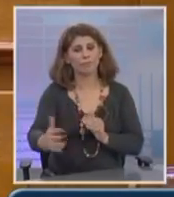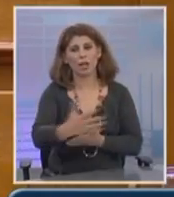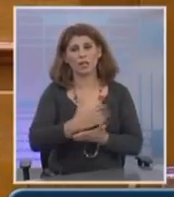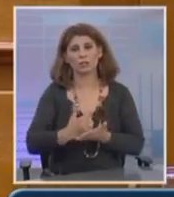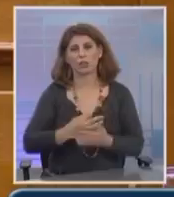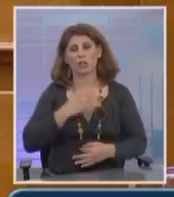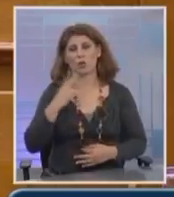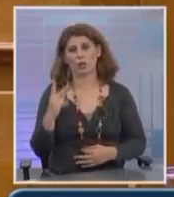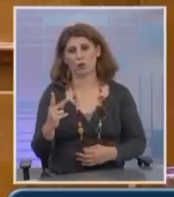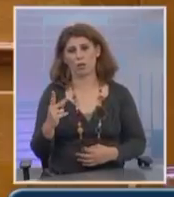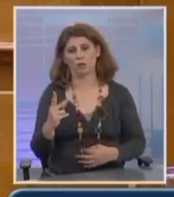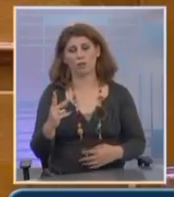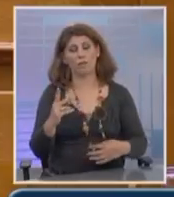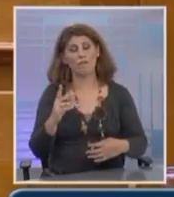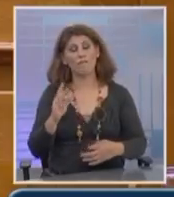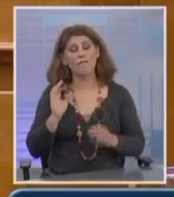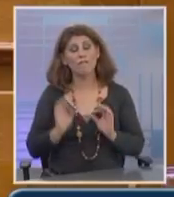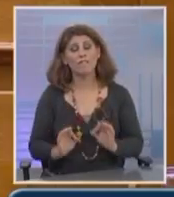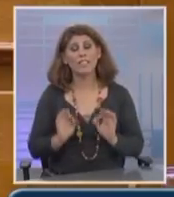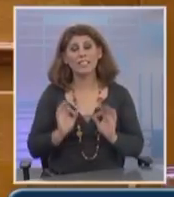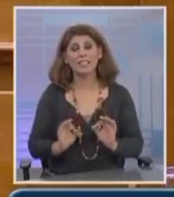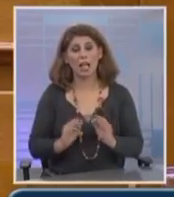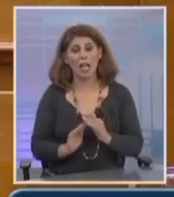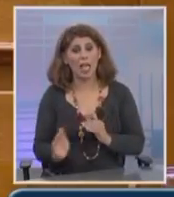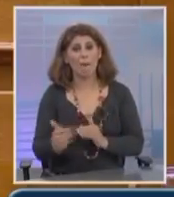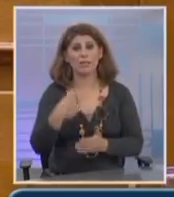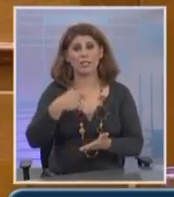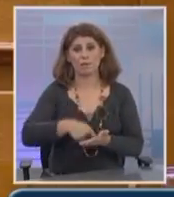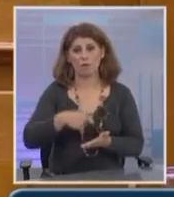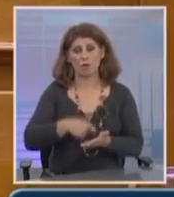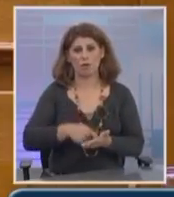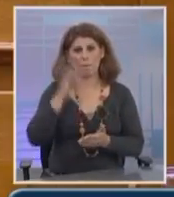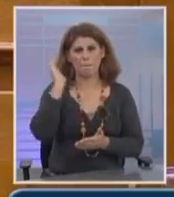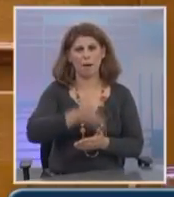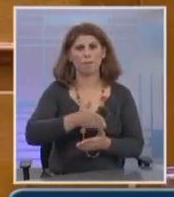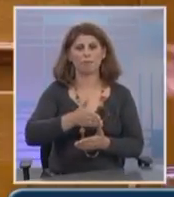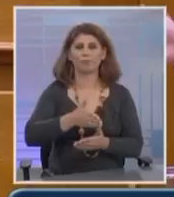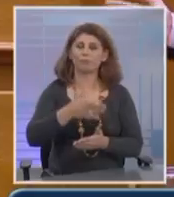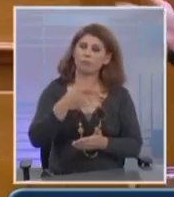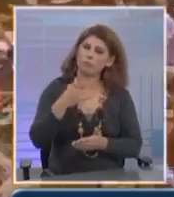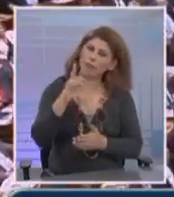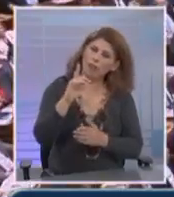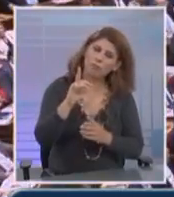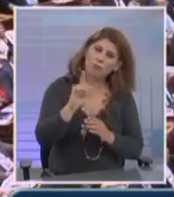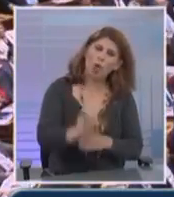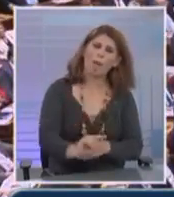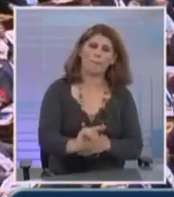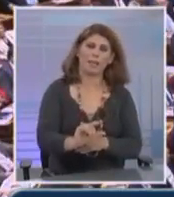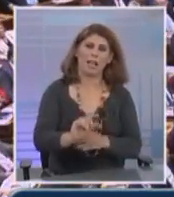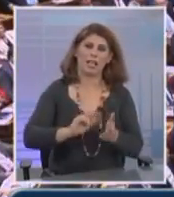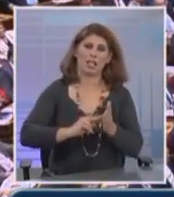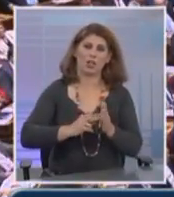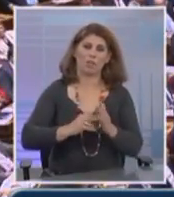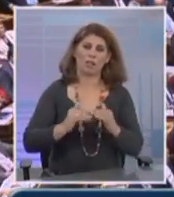του κ. Κατρούγκαλου. Και φυσικά οι έμεσοι φόροι θα πλήξουν πρωτίστως τα ασθενέστερα κοινωνικά στρώματα, αυτά για τα οποία